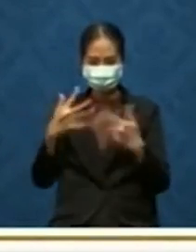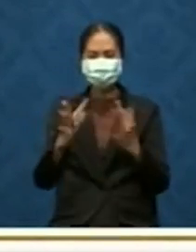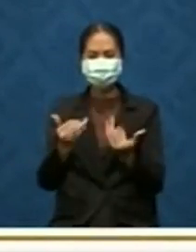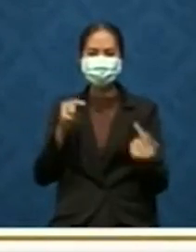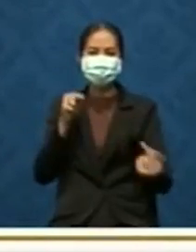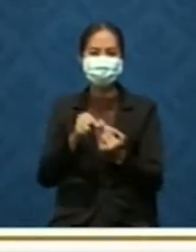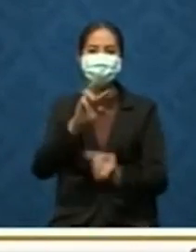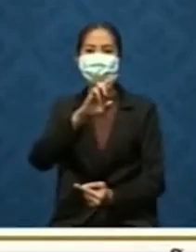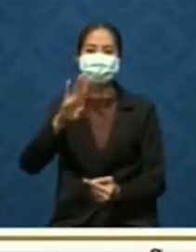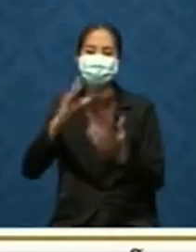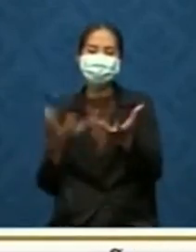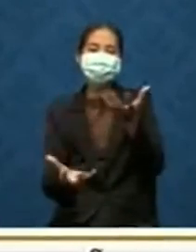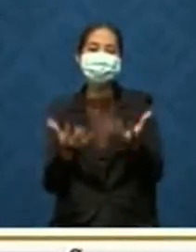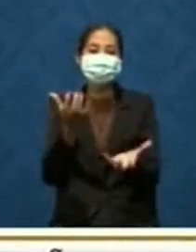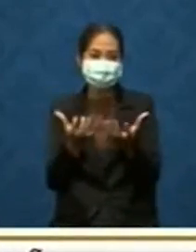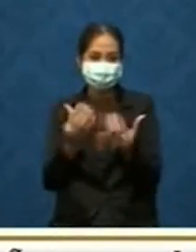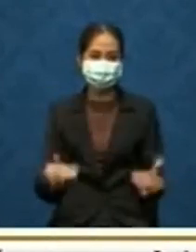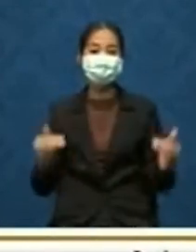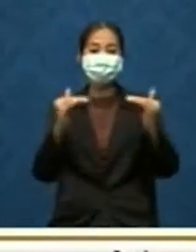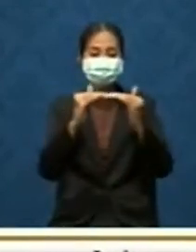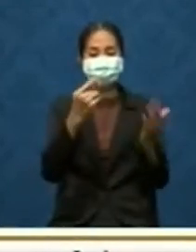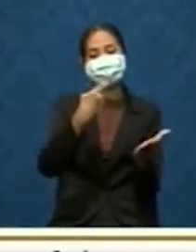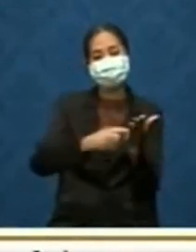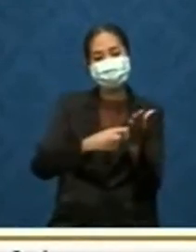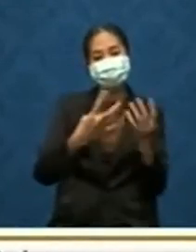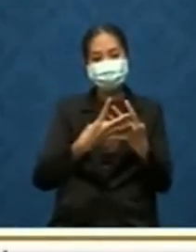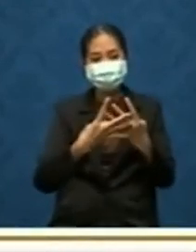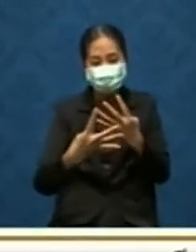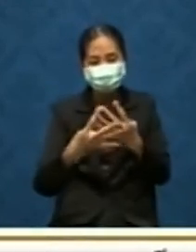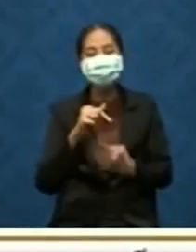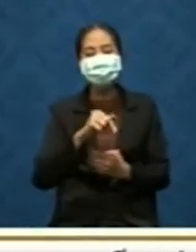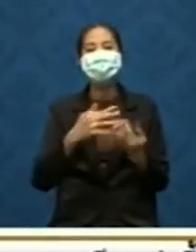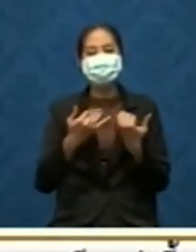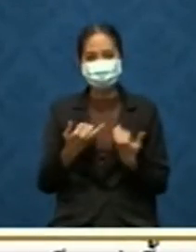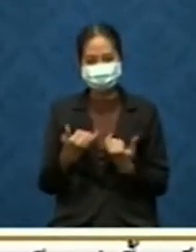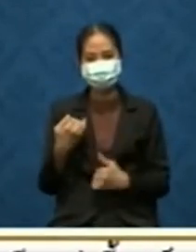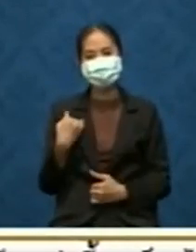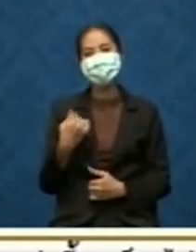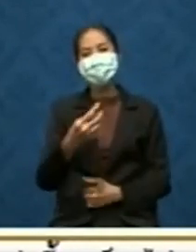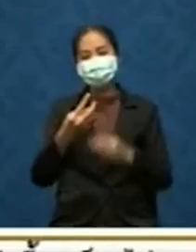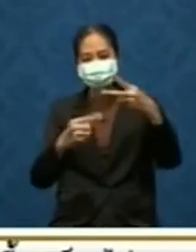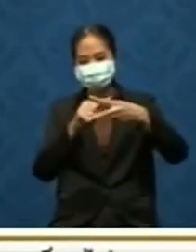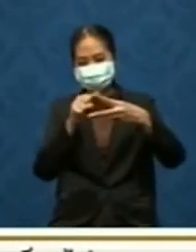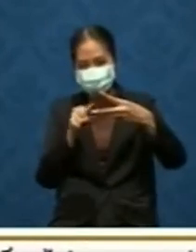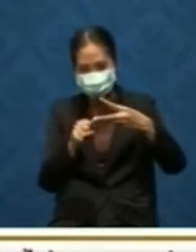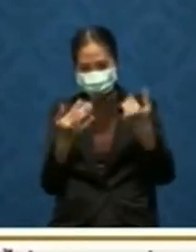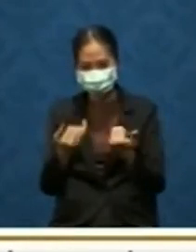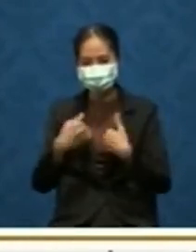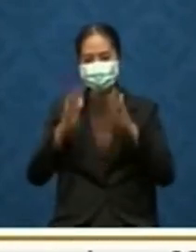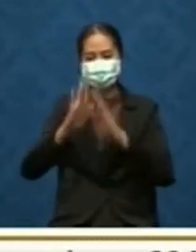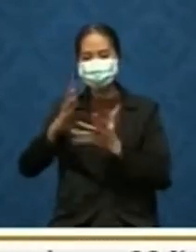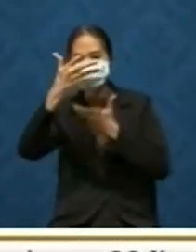ในประเทศไทยในเรื่องการคืนสิทธิประกันตัวให้กับผู้ต้องหาทั้ง 2เรื่องได้รับความสนใจไปในวงกว้างทุกองค์กร